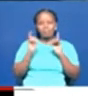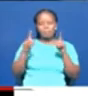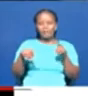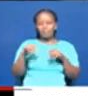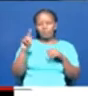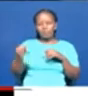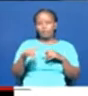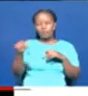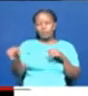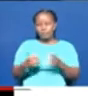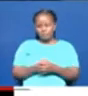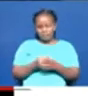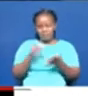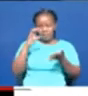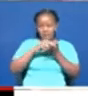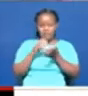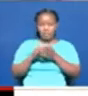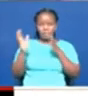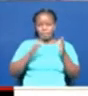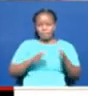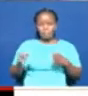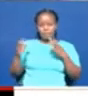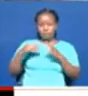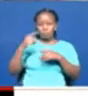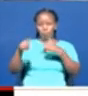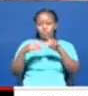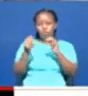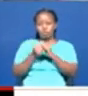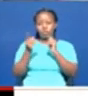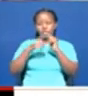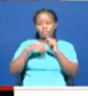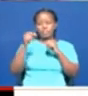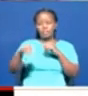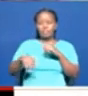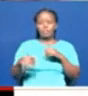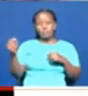imeratibiwa kuendelea tarehe 16 mwezi Juni mwaka huu. Linchalo, Darubini.